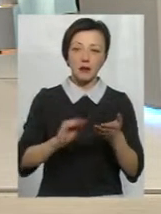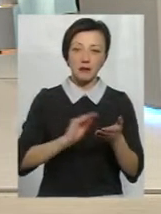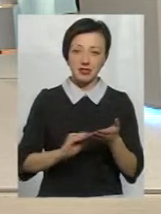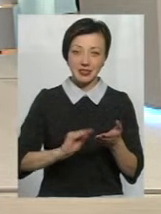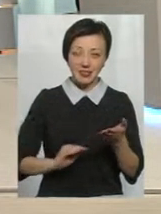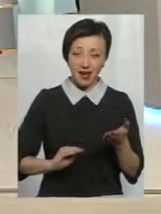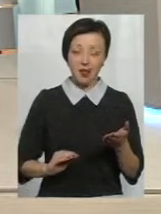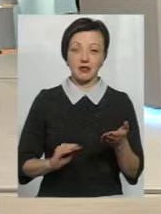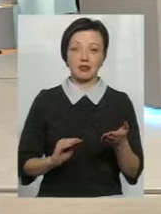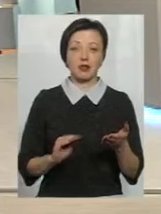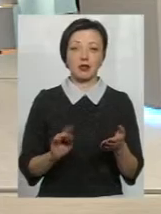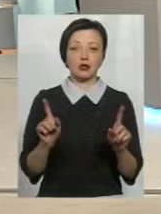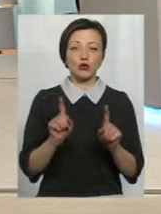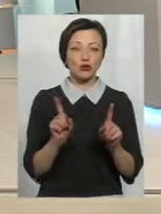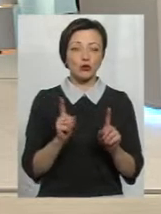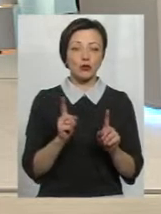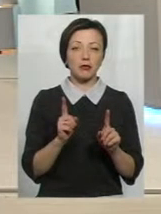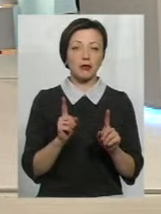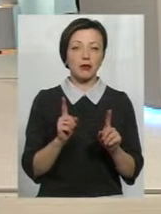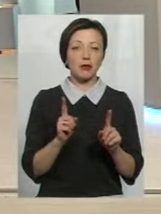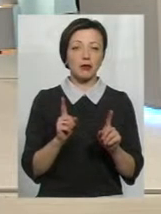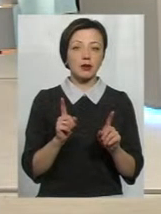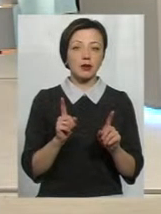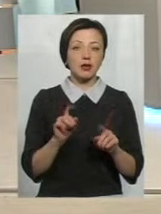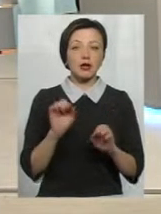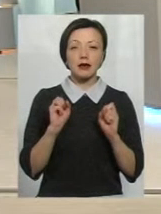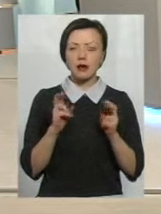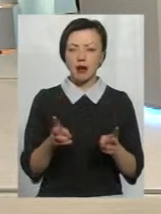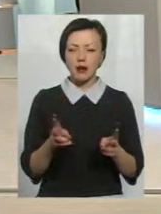саму петицію, так, щоб її... От,